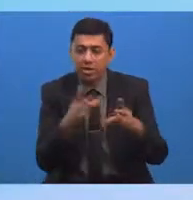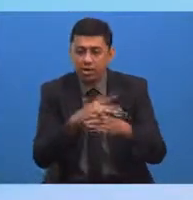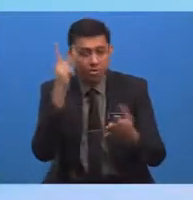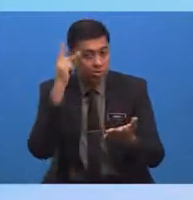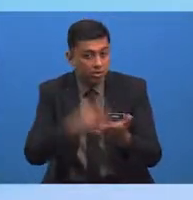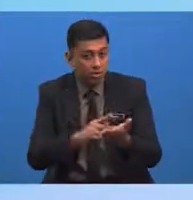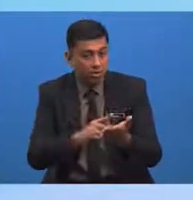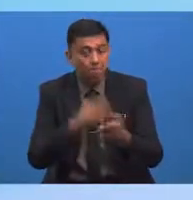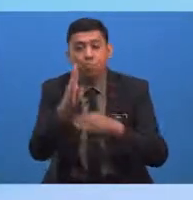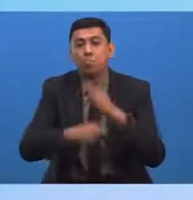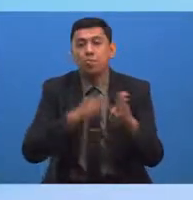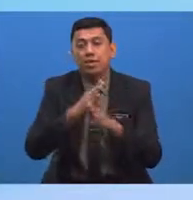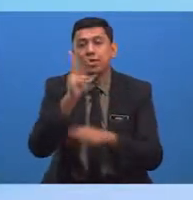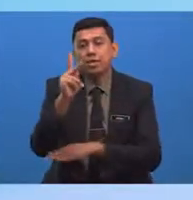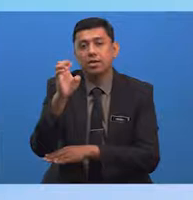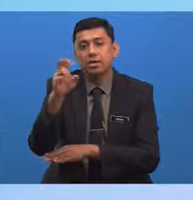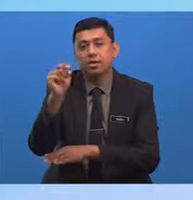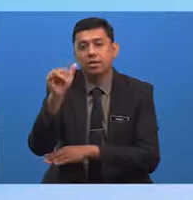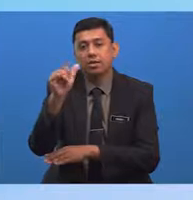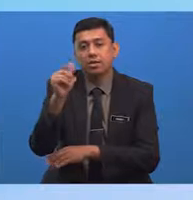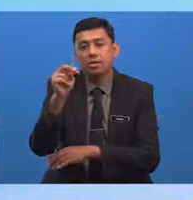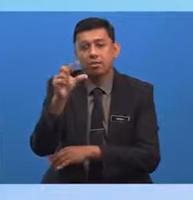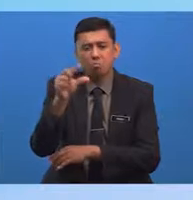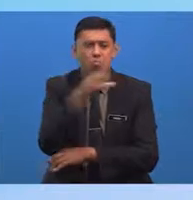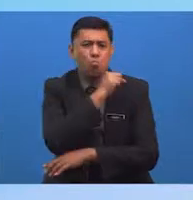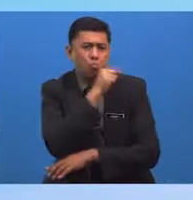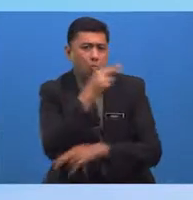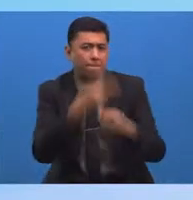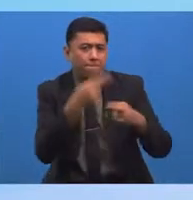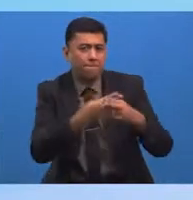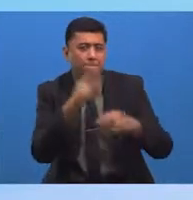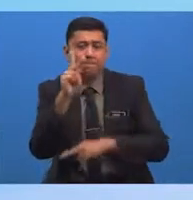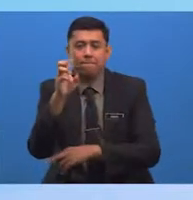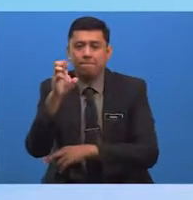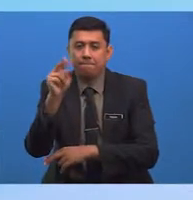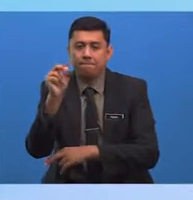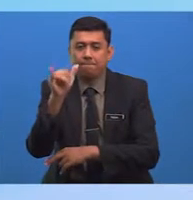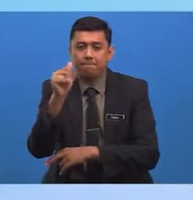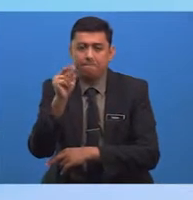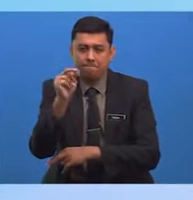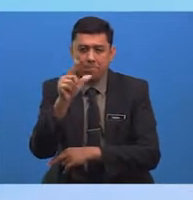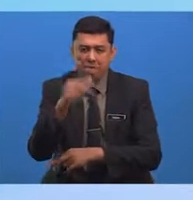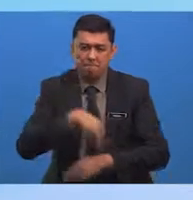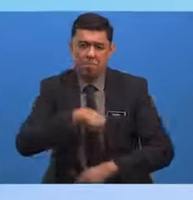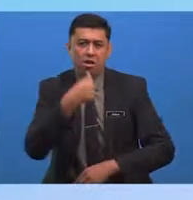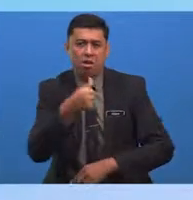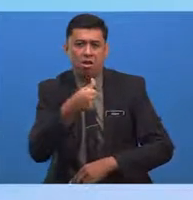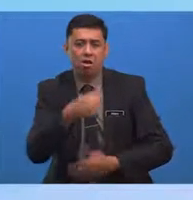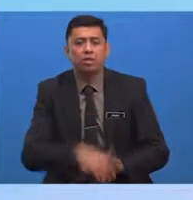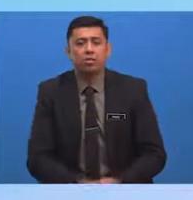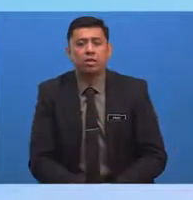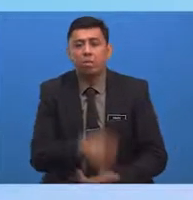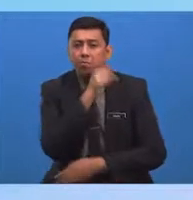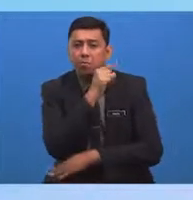sebagai Bumi Kenyalang? Burung kenyalang menjadi kemegahan rakyat bumi Sarawak. Burung-burung